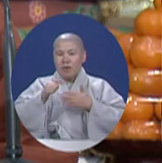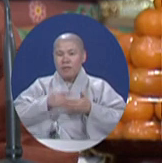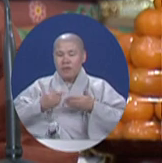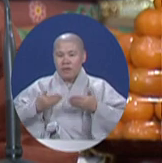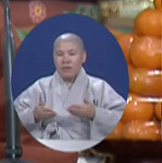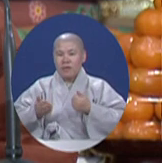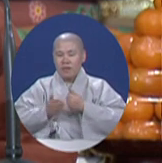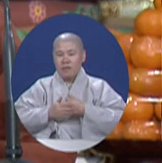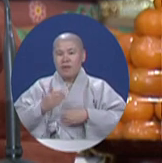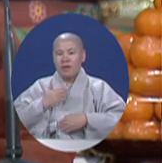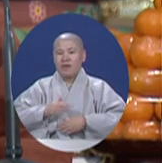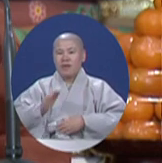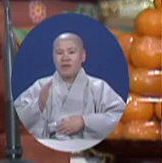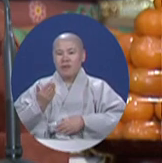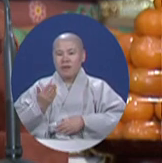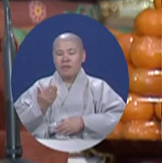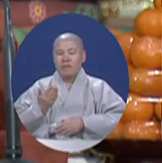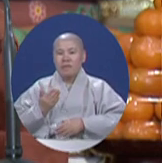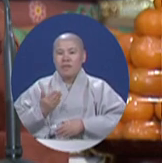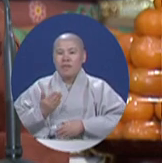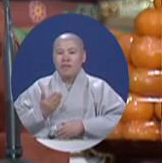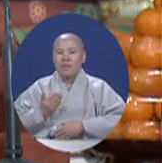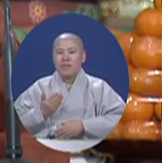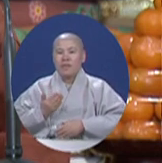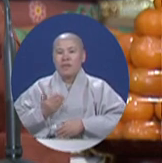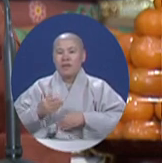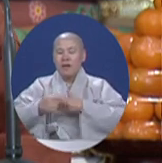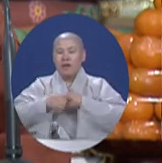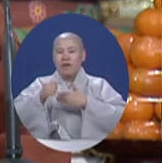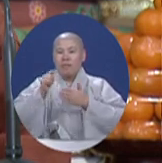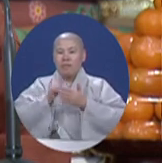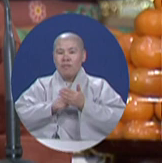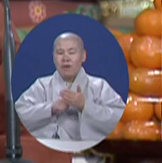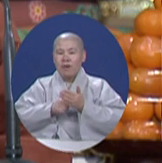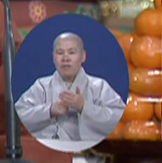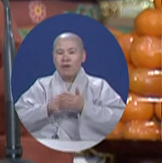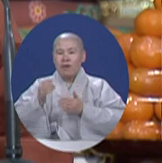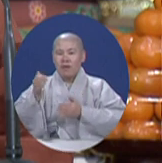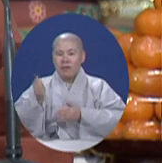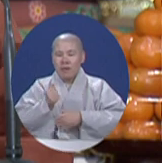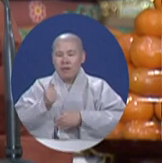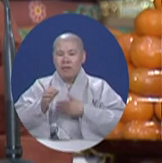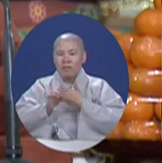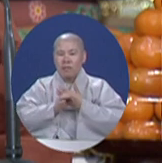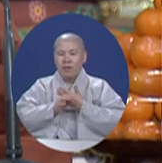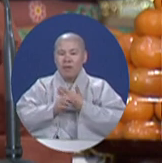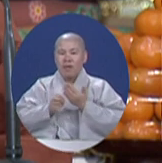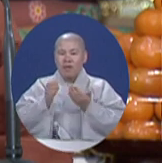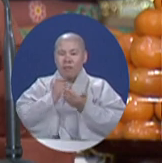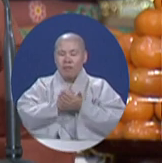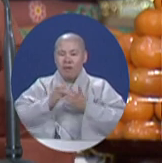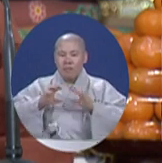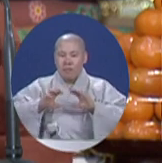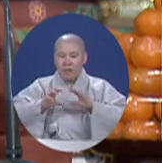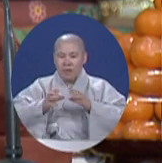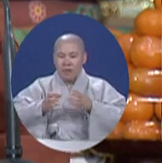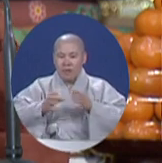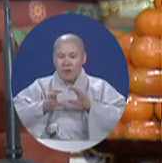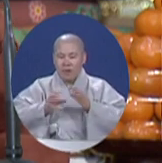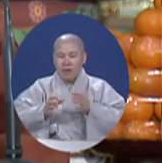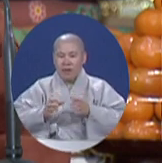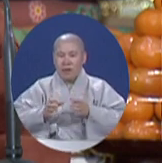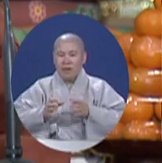또 그 다음에는 기심이면 법계 차별이라 마음을 일으키면 이 법계가